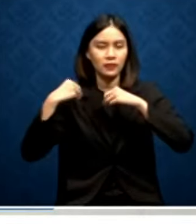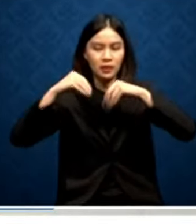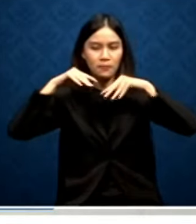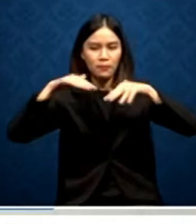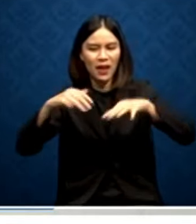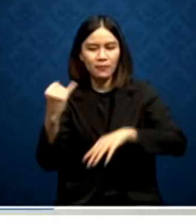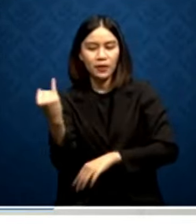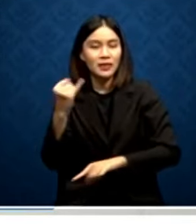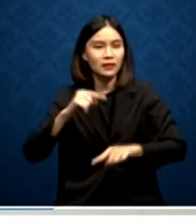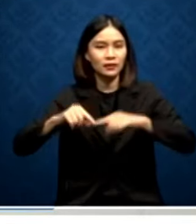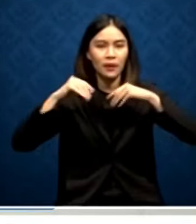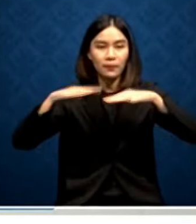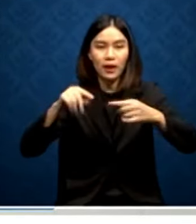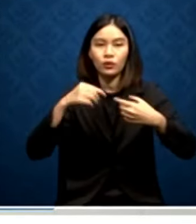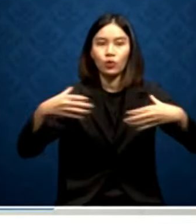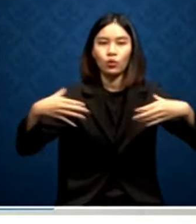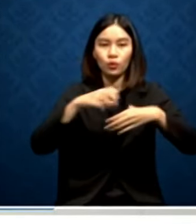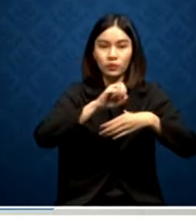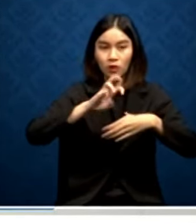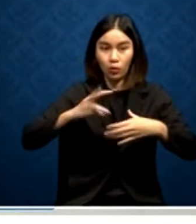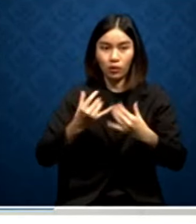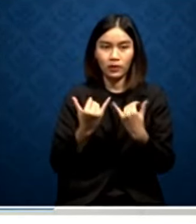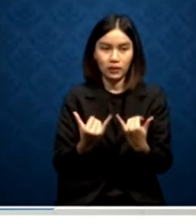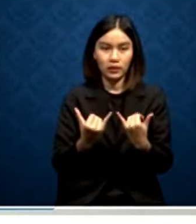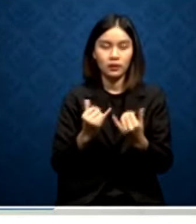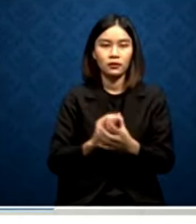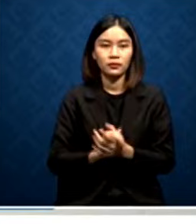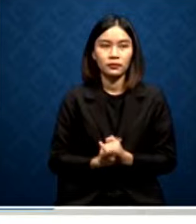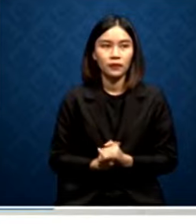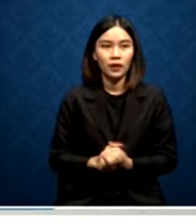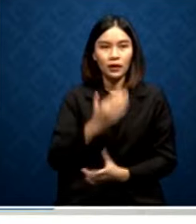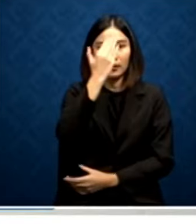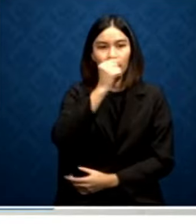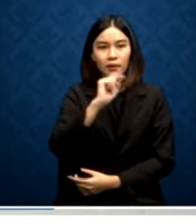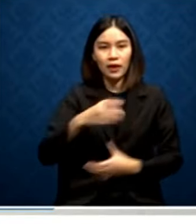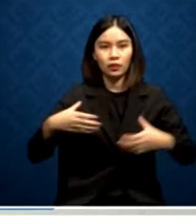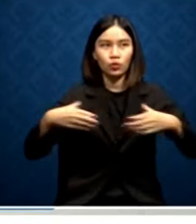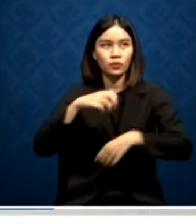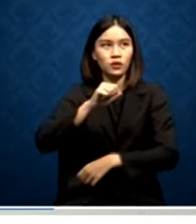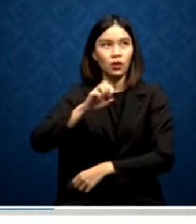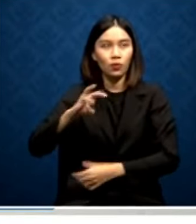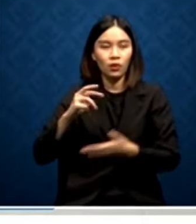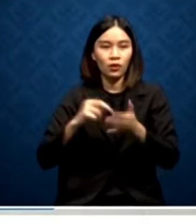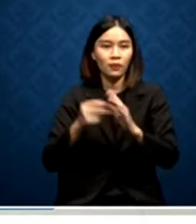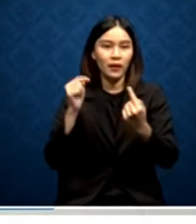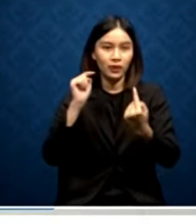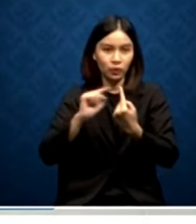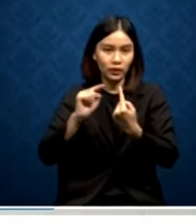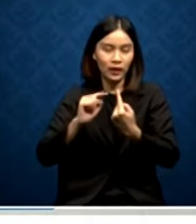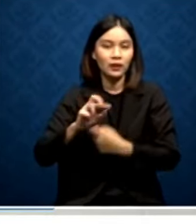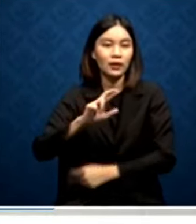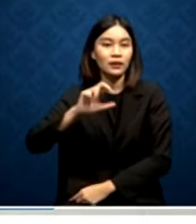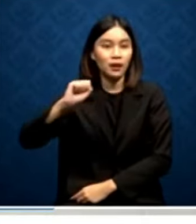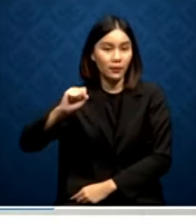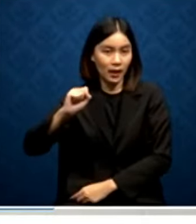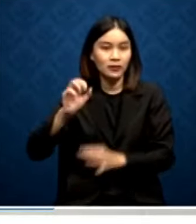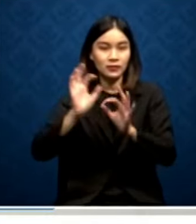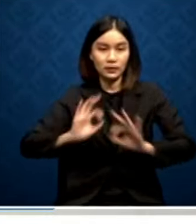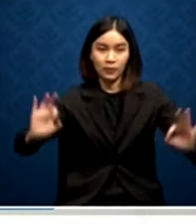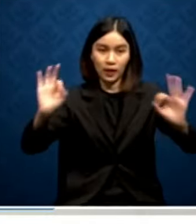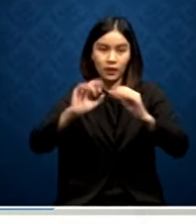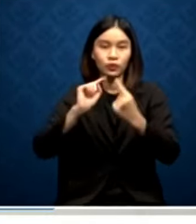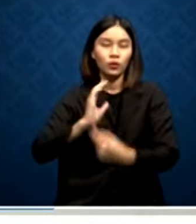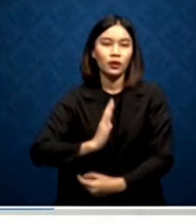ด้านลบแก่วุฒิสภาของเราเพราะวุฒิสภาของเรานั้นถือว่าเป็นสภาสูงเป็นสภาที่